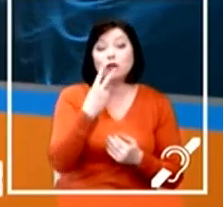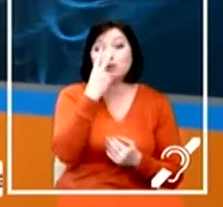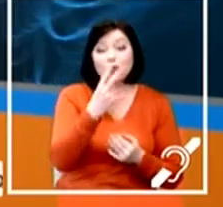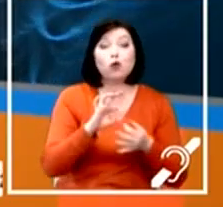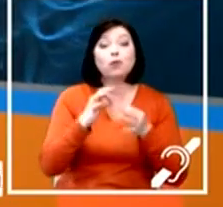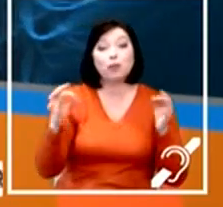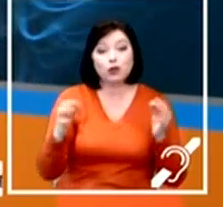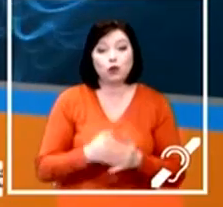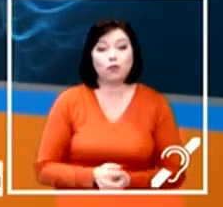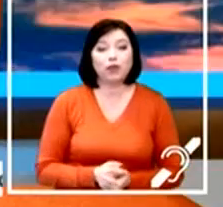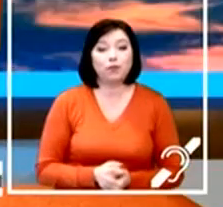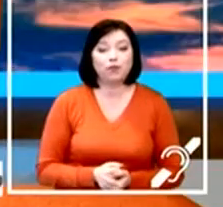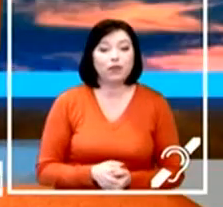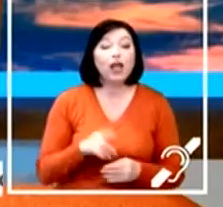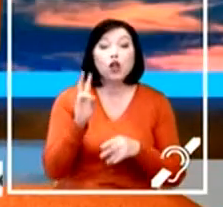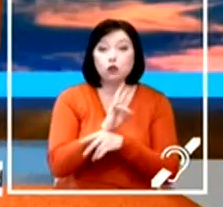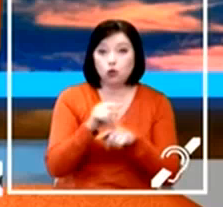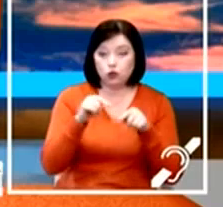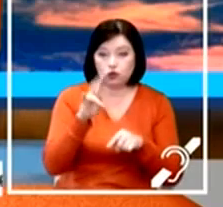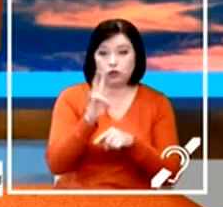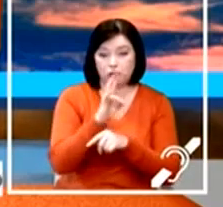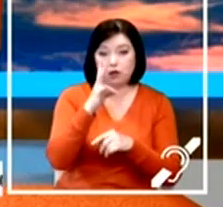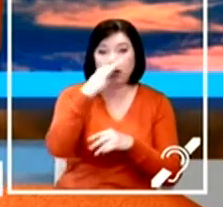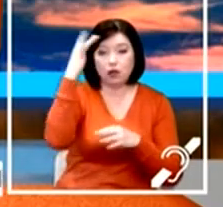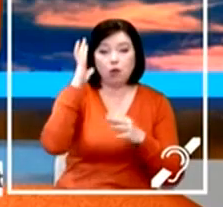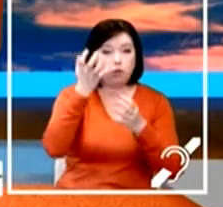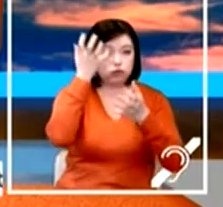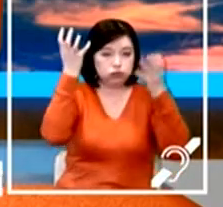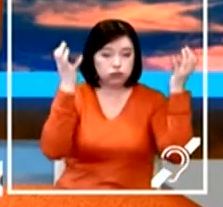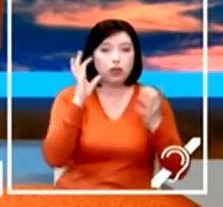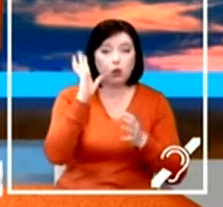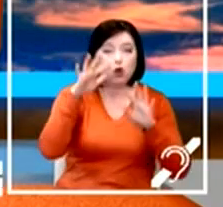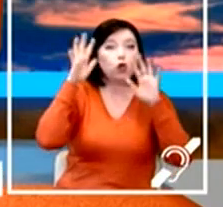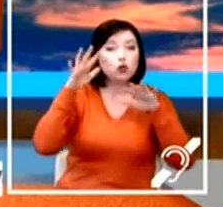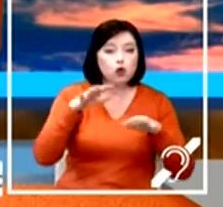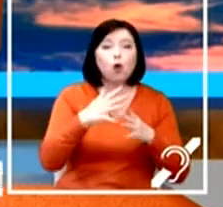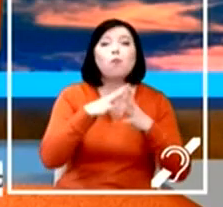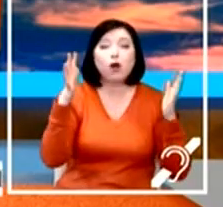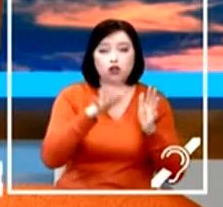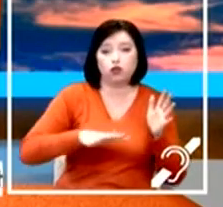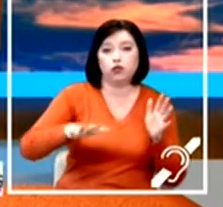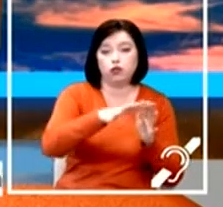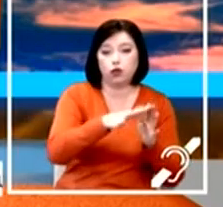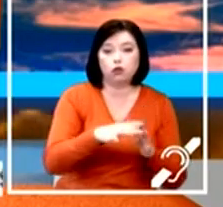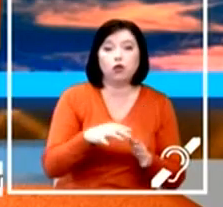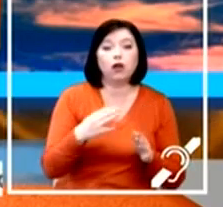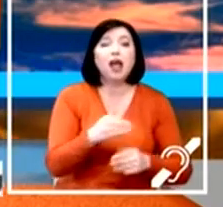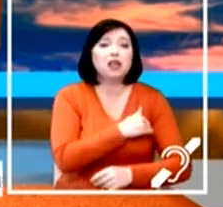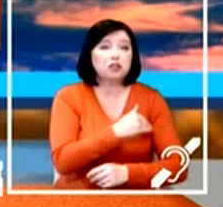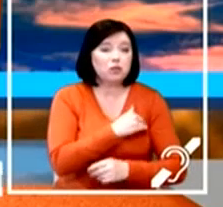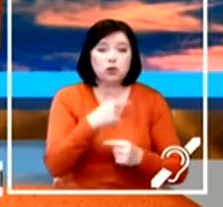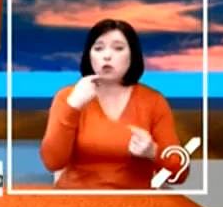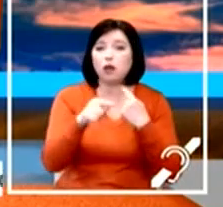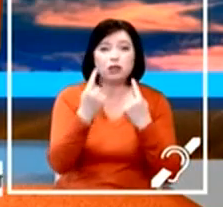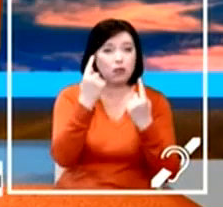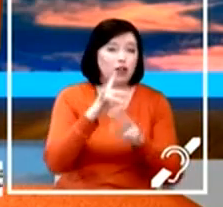vești ne aduc meteorologii. În noaptea aceasta, cerul va fi acoperit de nori și sunt anunțate ploi în majoritatea zonelor. Din punct de vedere termic, nu avem